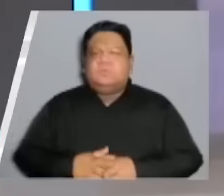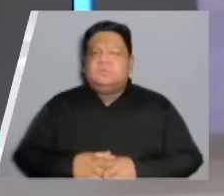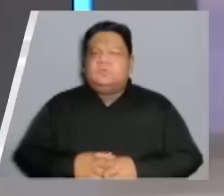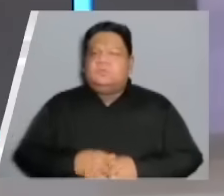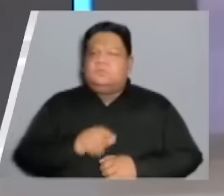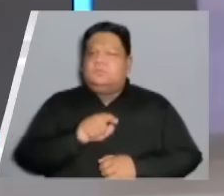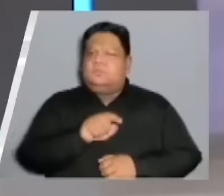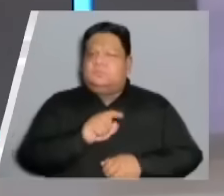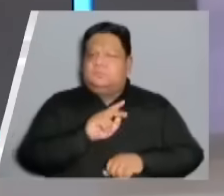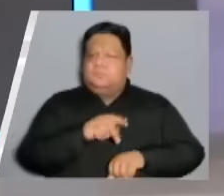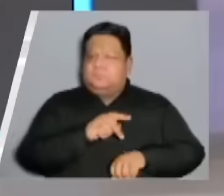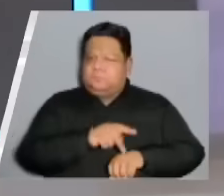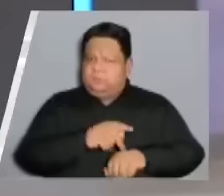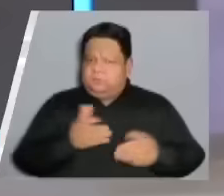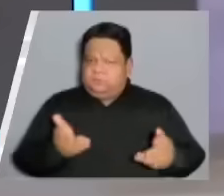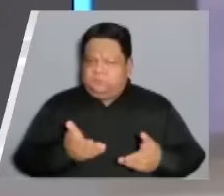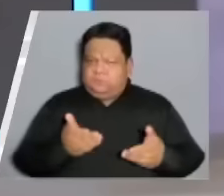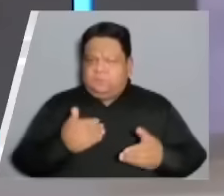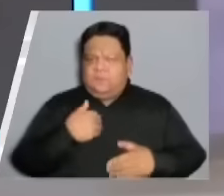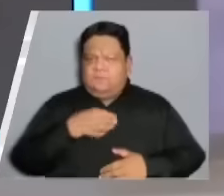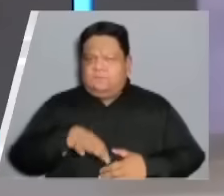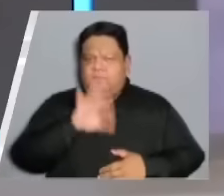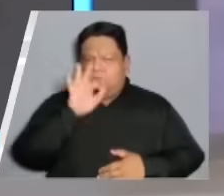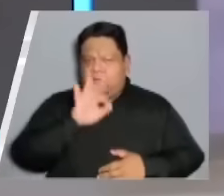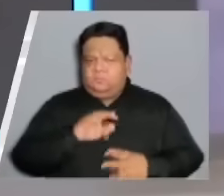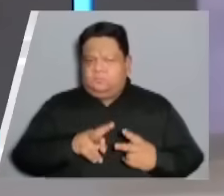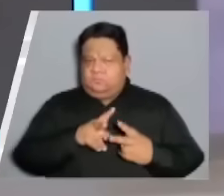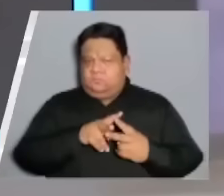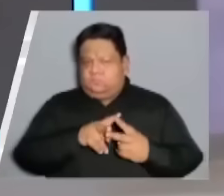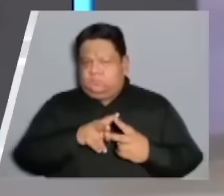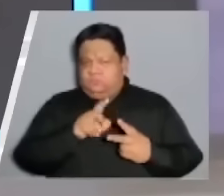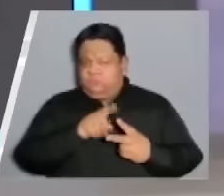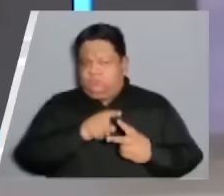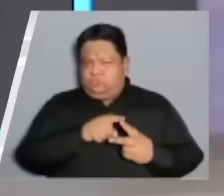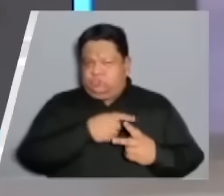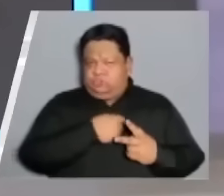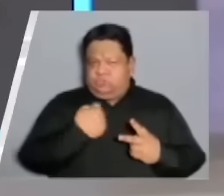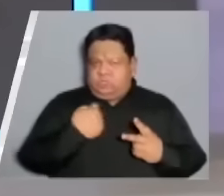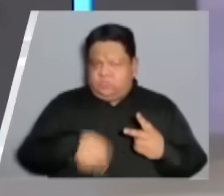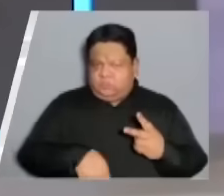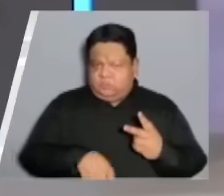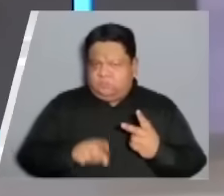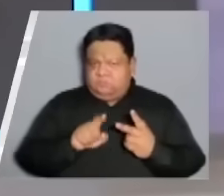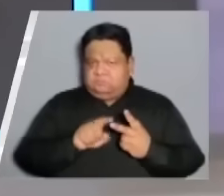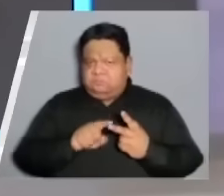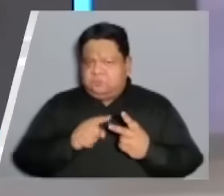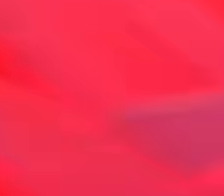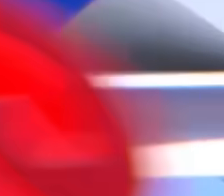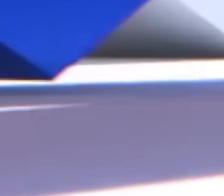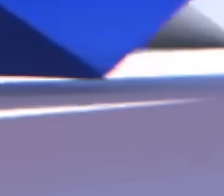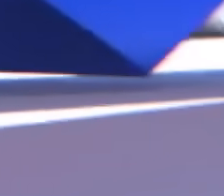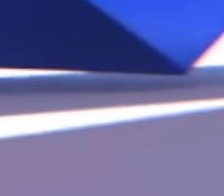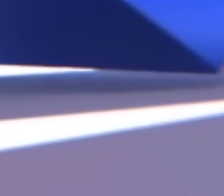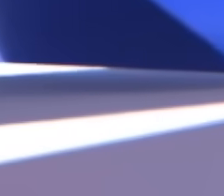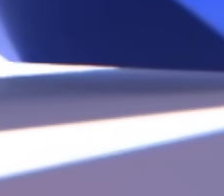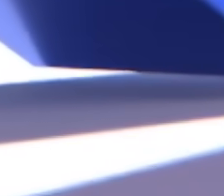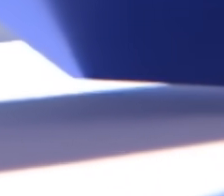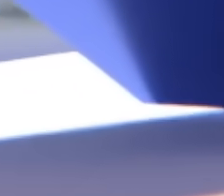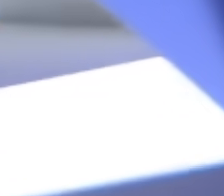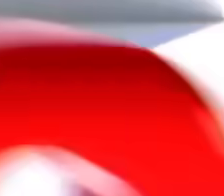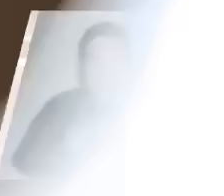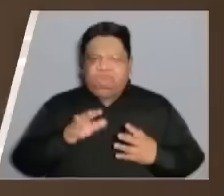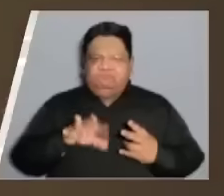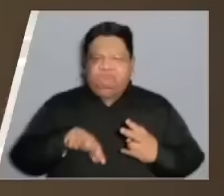isang Chinese-American na biktima umano ng kidnap for ransom. Nakatutok si Chino Gaston.